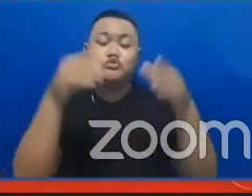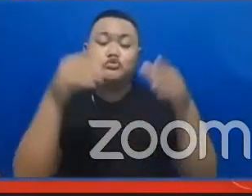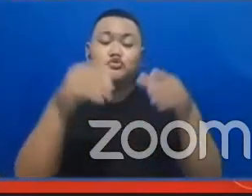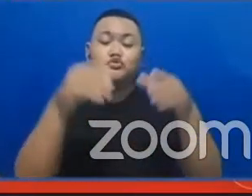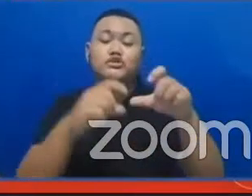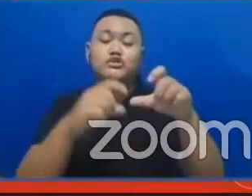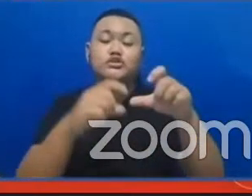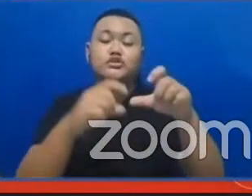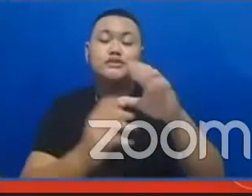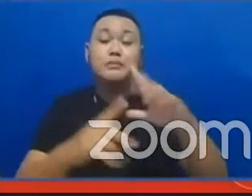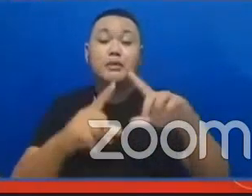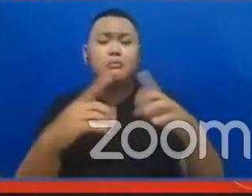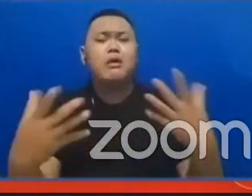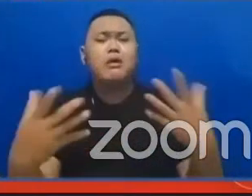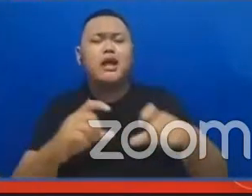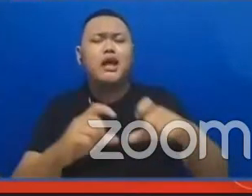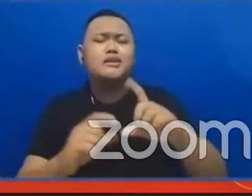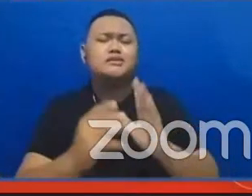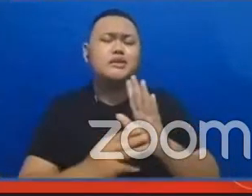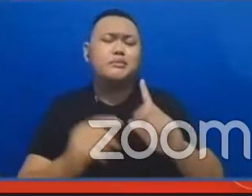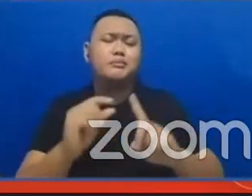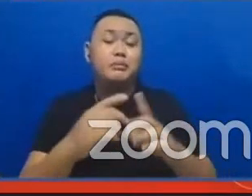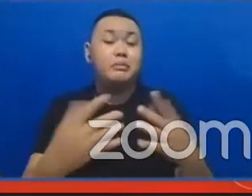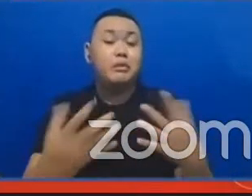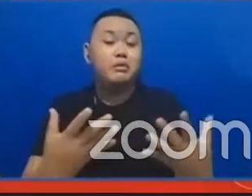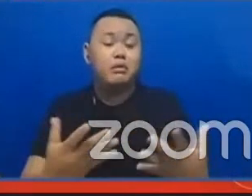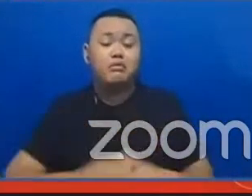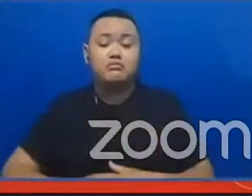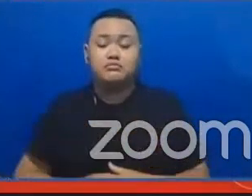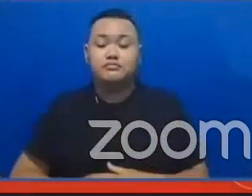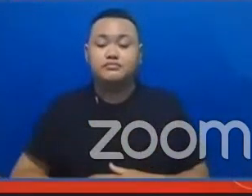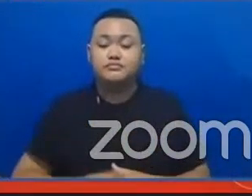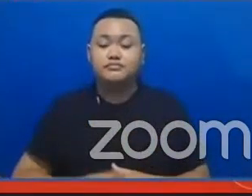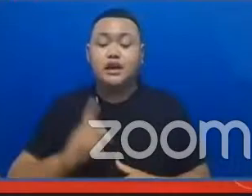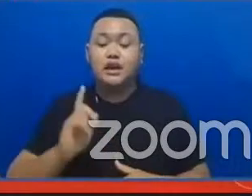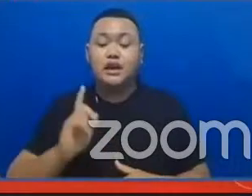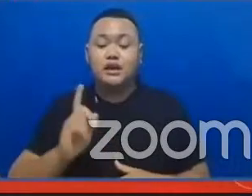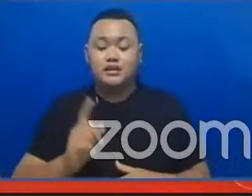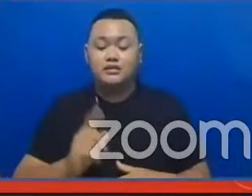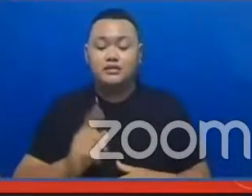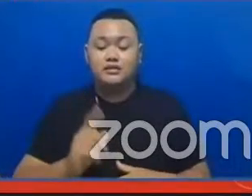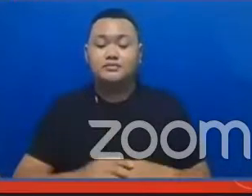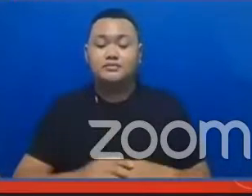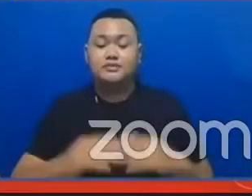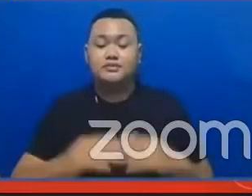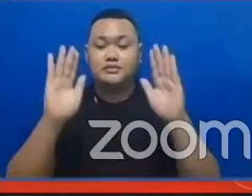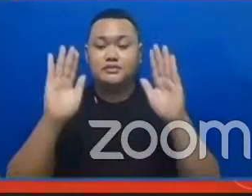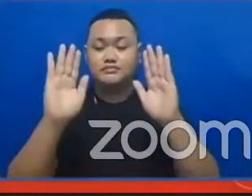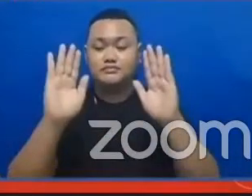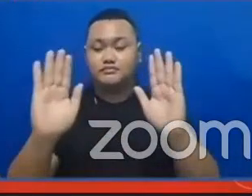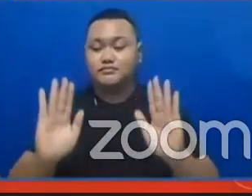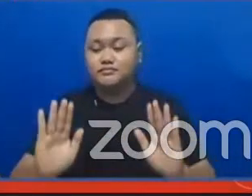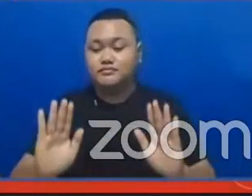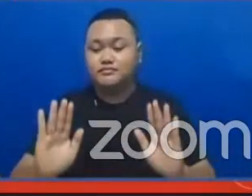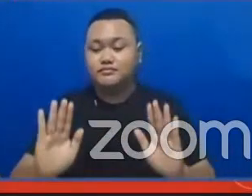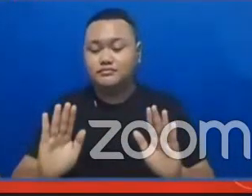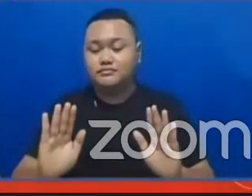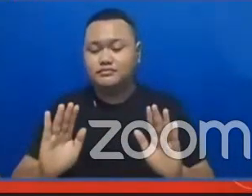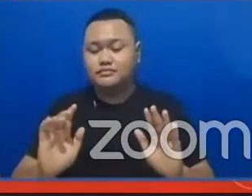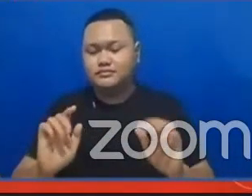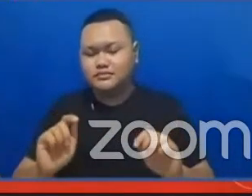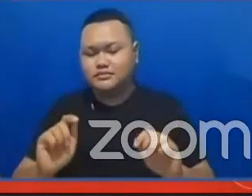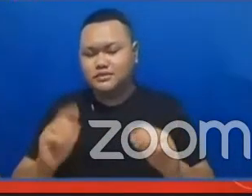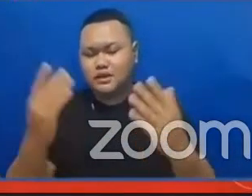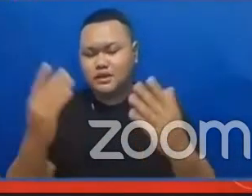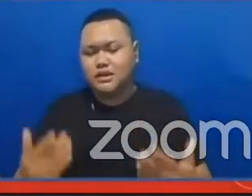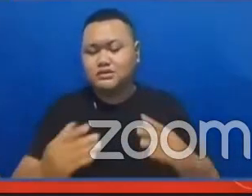Ya. Jadi di rumah belajar pada halaman virtual lab itu kan sudah ada panduannya dan